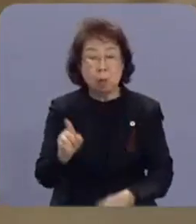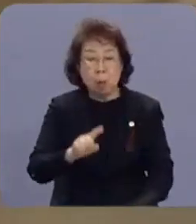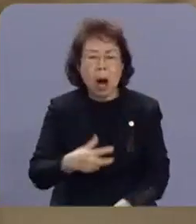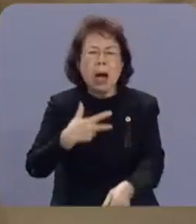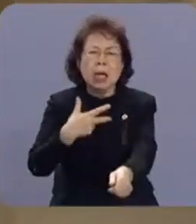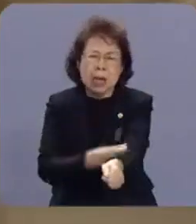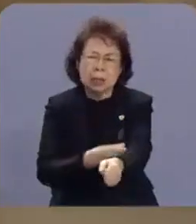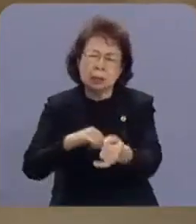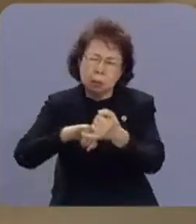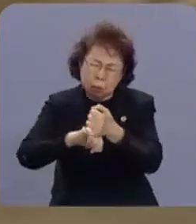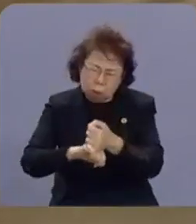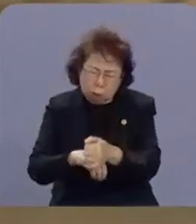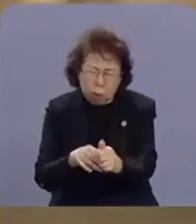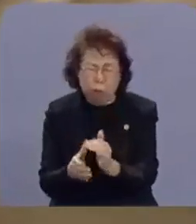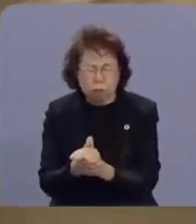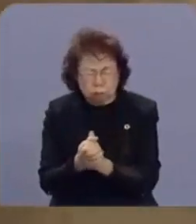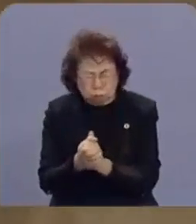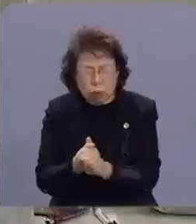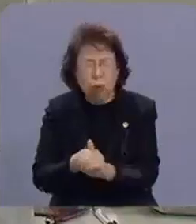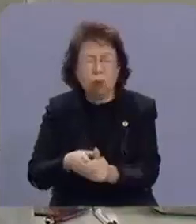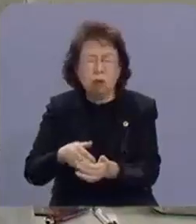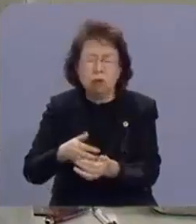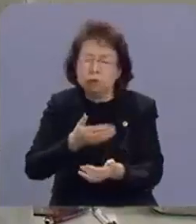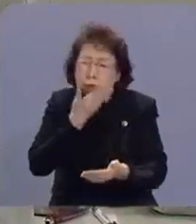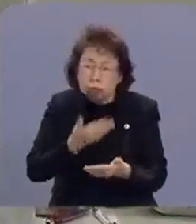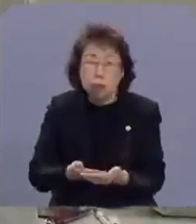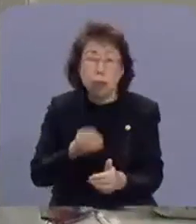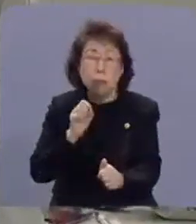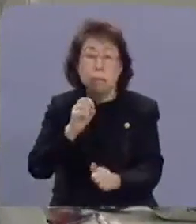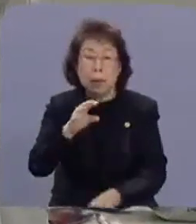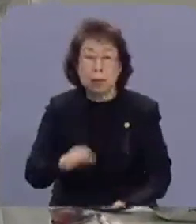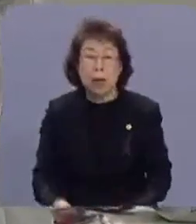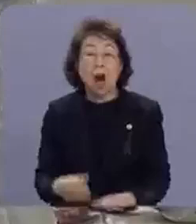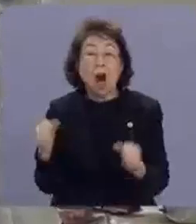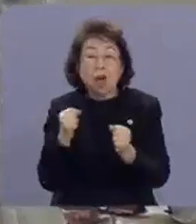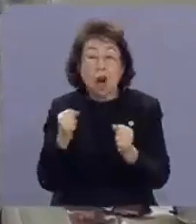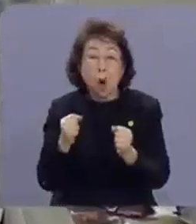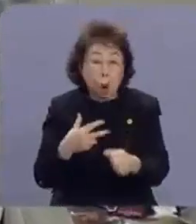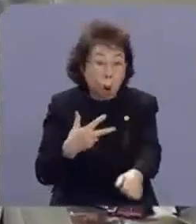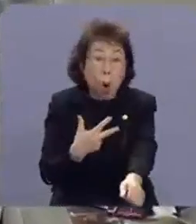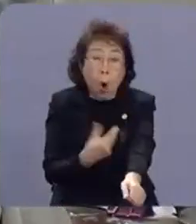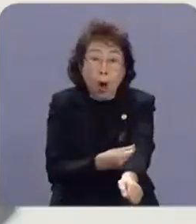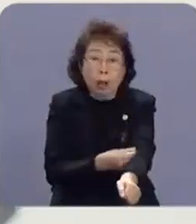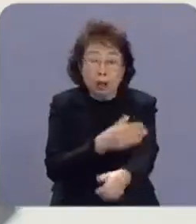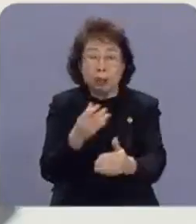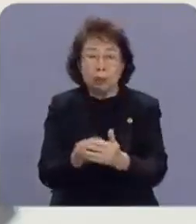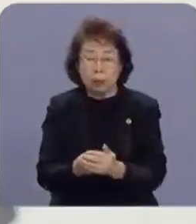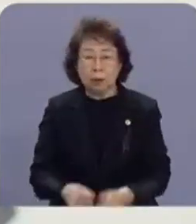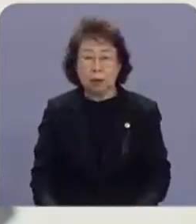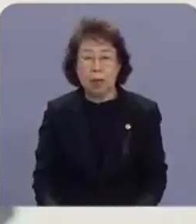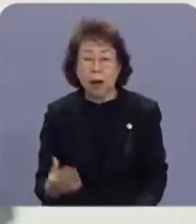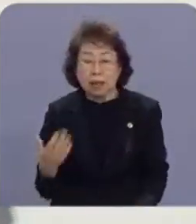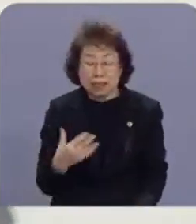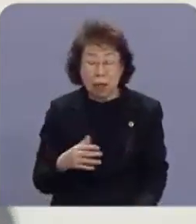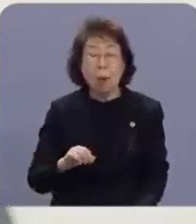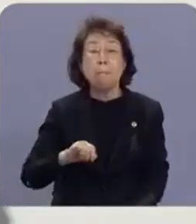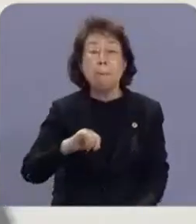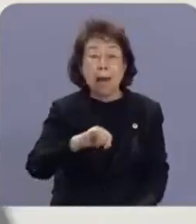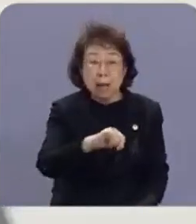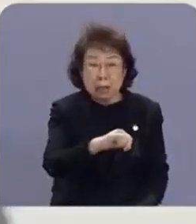백신 접종이 중요하다고 강조합니다. 특히 동절기 추가 접종에 사용되는 백신은 초기 바이러스에